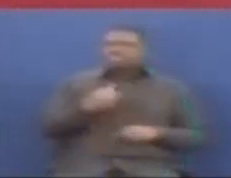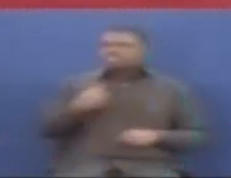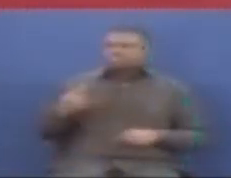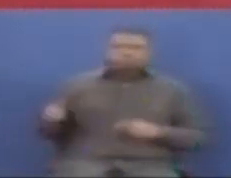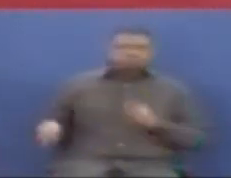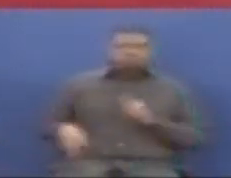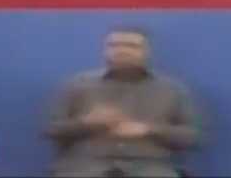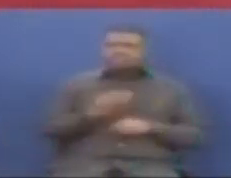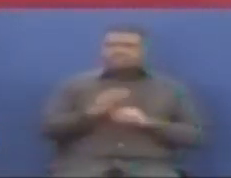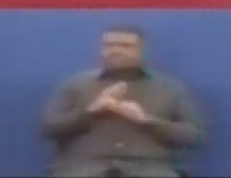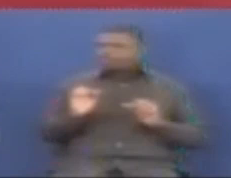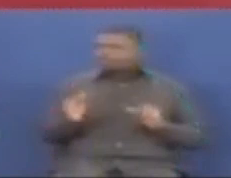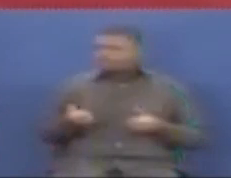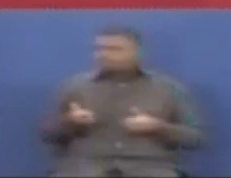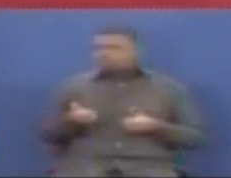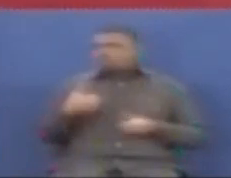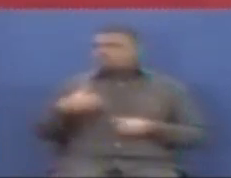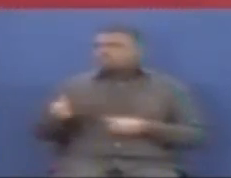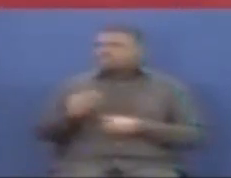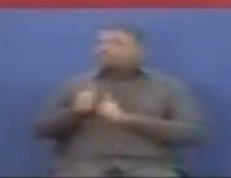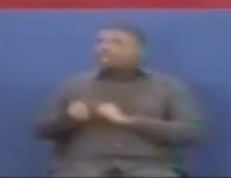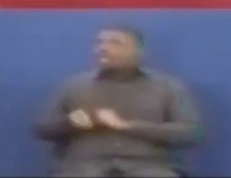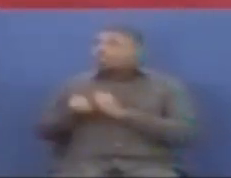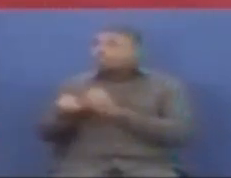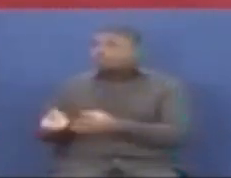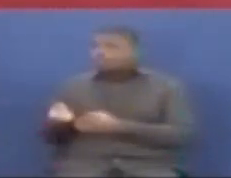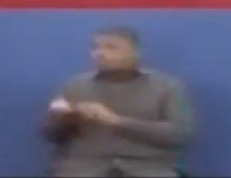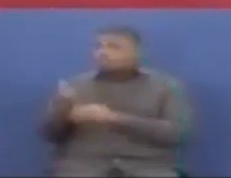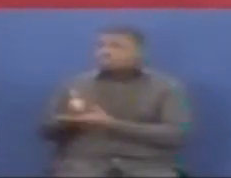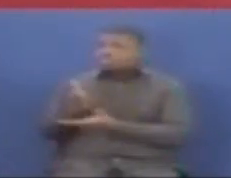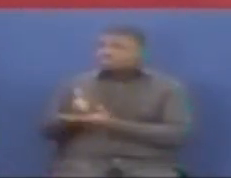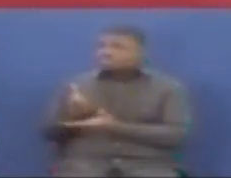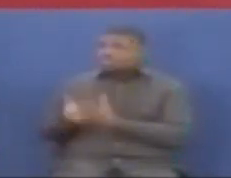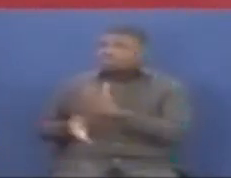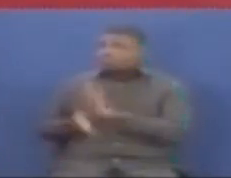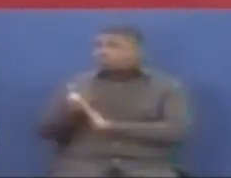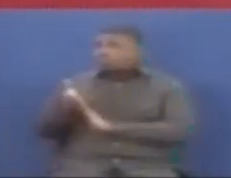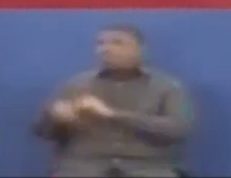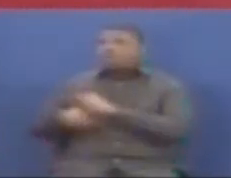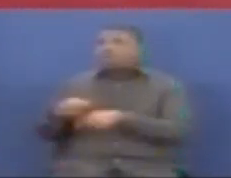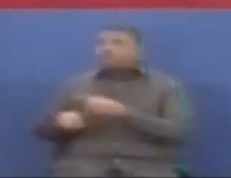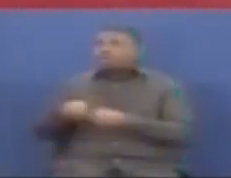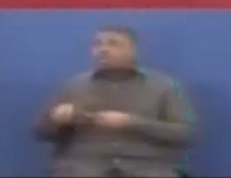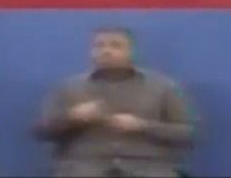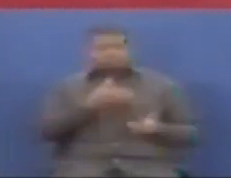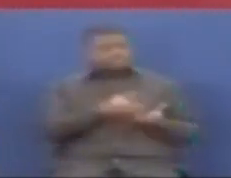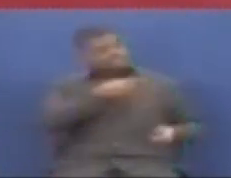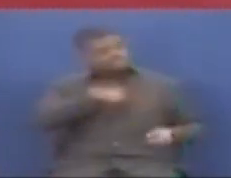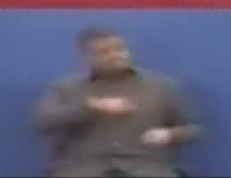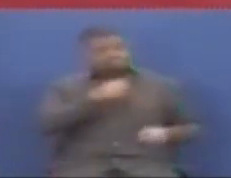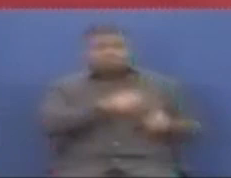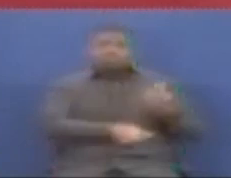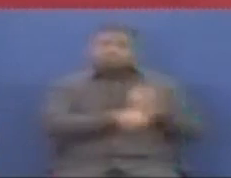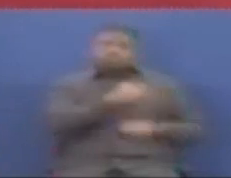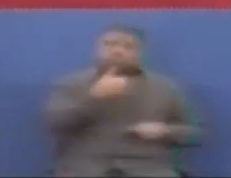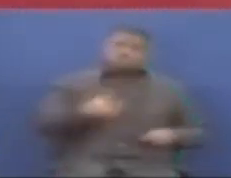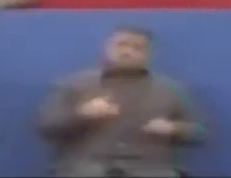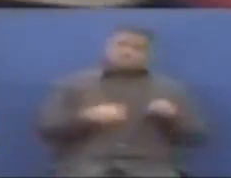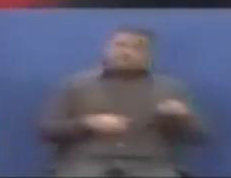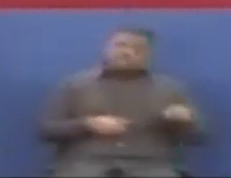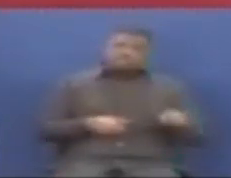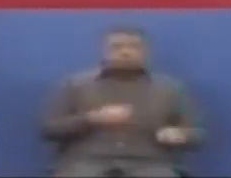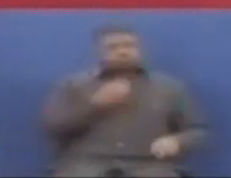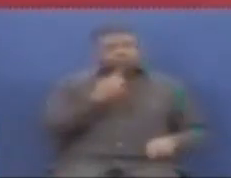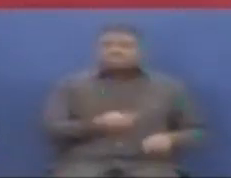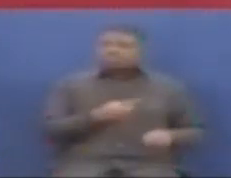maana tukatoa kibali kama wizara katika kuhakikisha kwamba mradi ule unaanza. Nataka nimhakikishie Mheshimiwa mbunge, sisi kama viongozi wa wizara